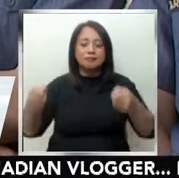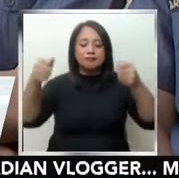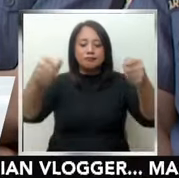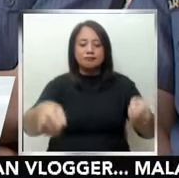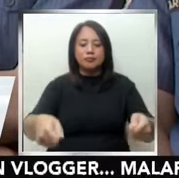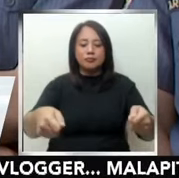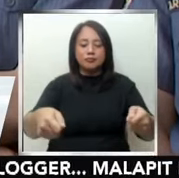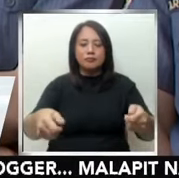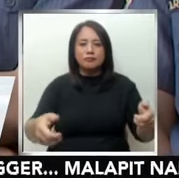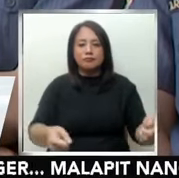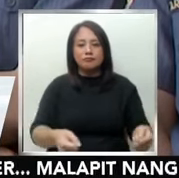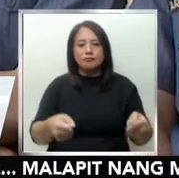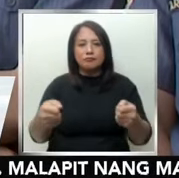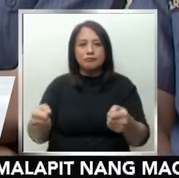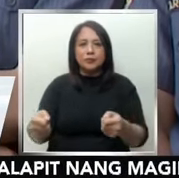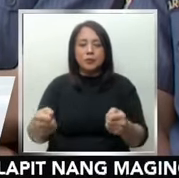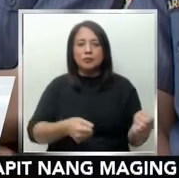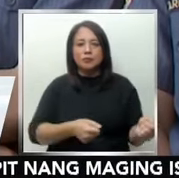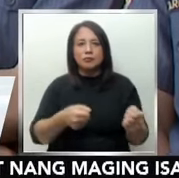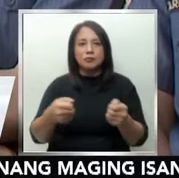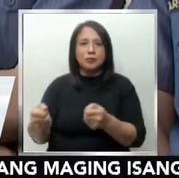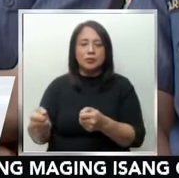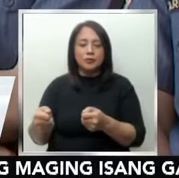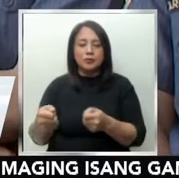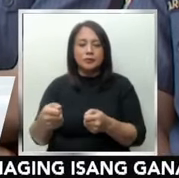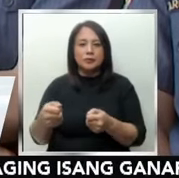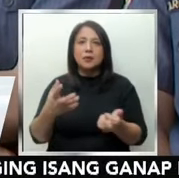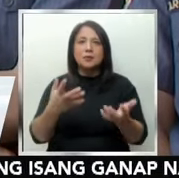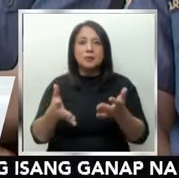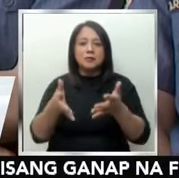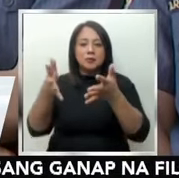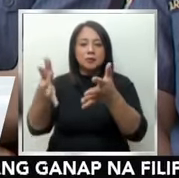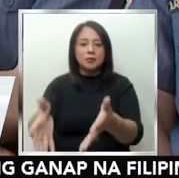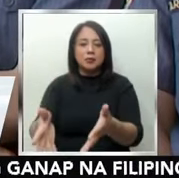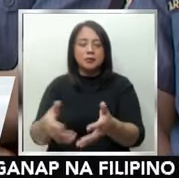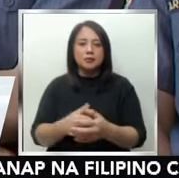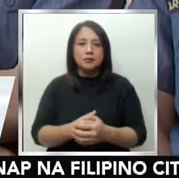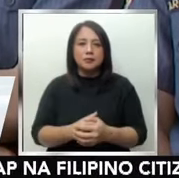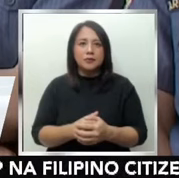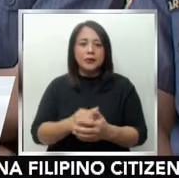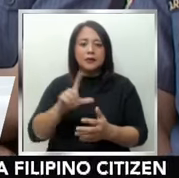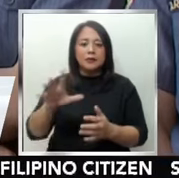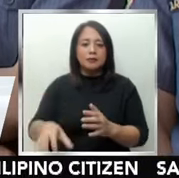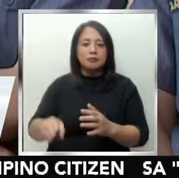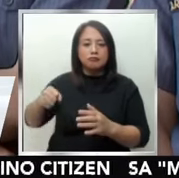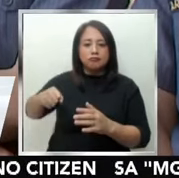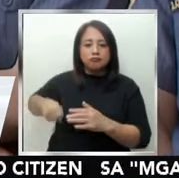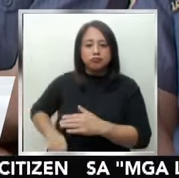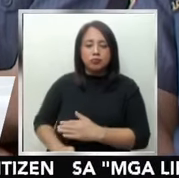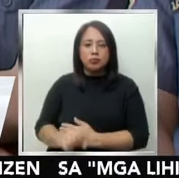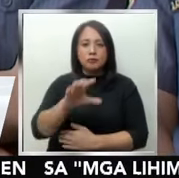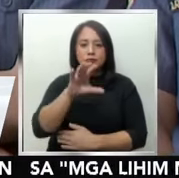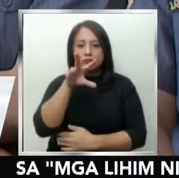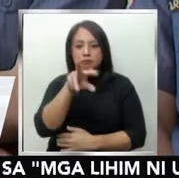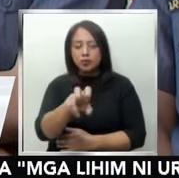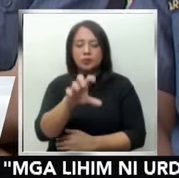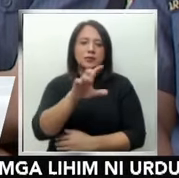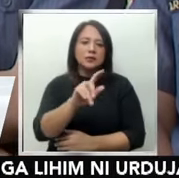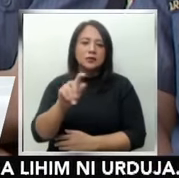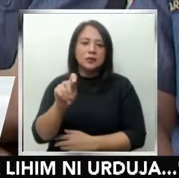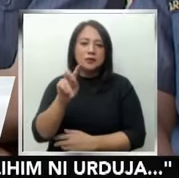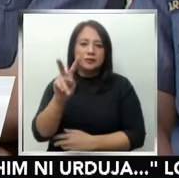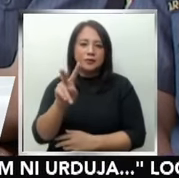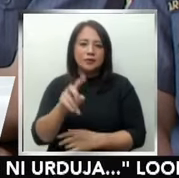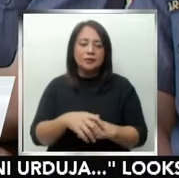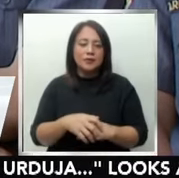at binuhat niya yung tray siguro tinabi at doon na niya binulsa yung ano pero kitang-kita po sa CCTV na siya po ang